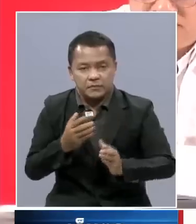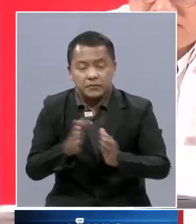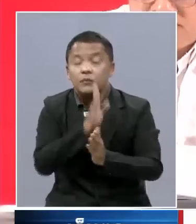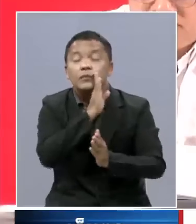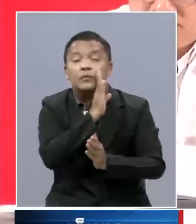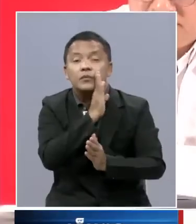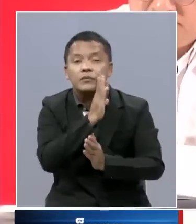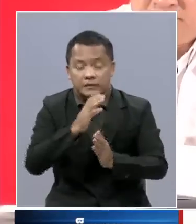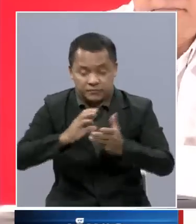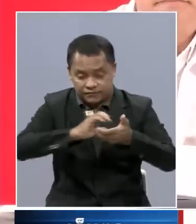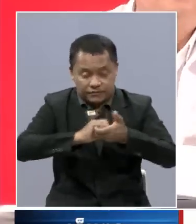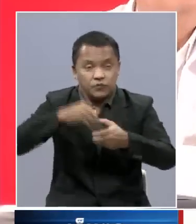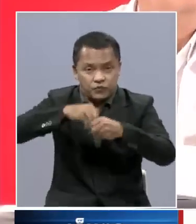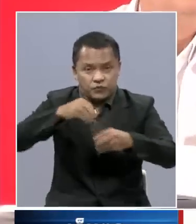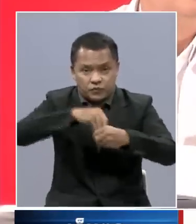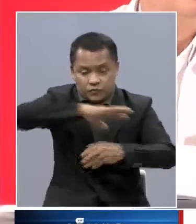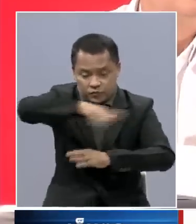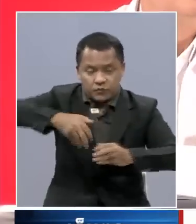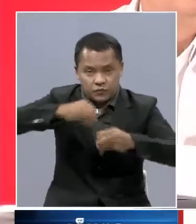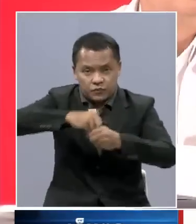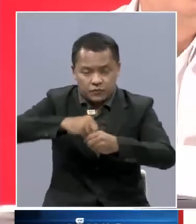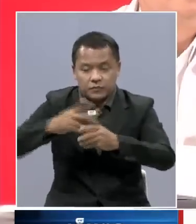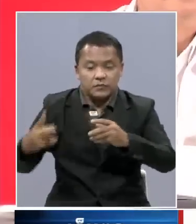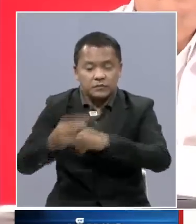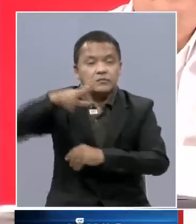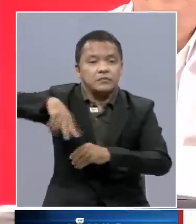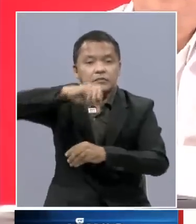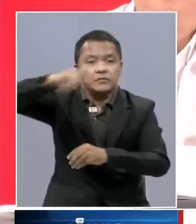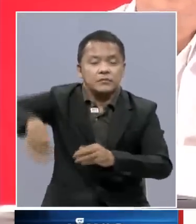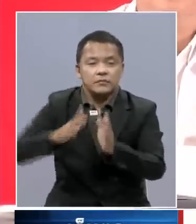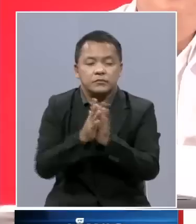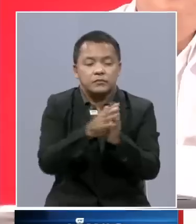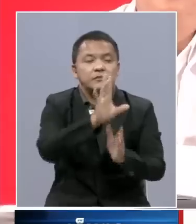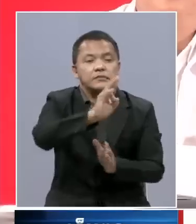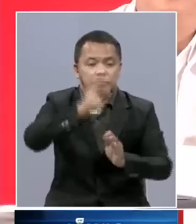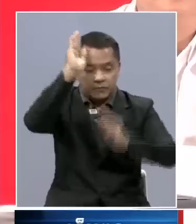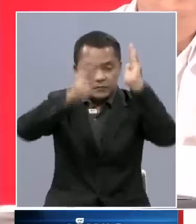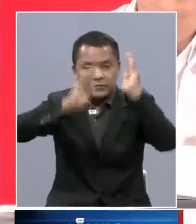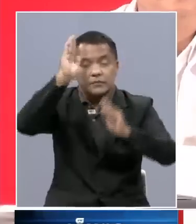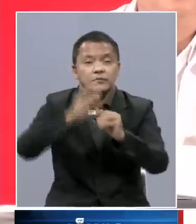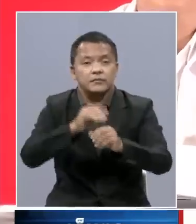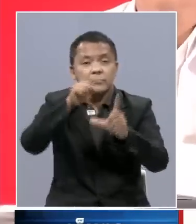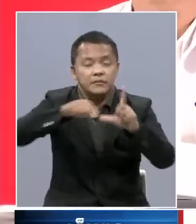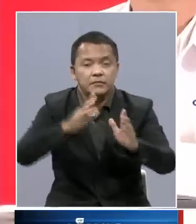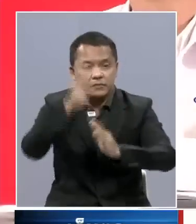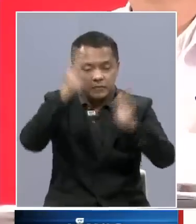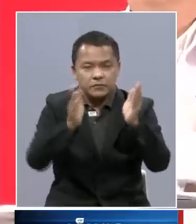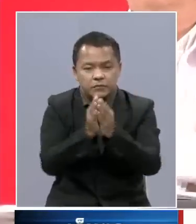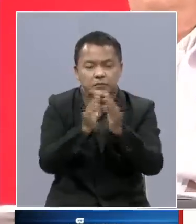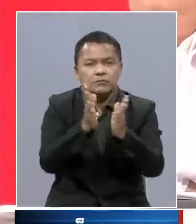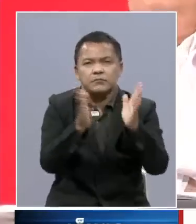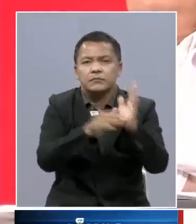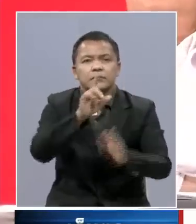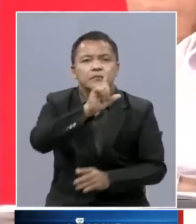มมุติยังเหนียวแน่นทั้งหมดเลยนะครับแต่ตัดเพื่อไทยออกมีเฉพาะแค่7พรรคที่โหวตหนุนให้กับฝั่งก้าวไกลเนี่ยเสียงเขาจะรวมได้